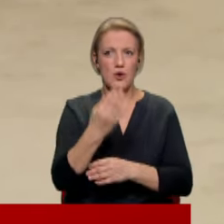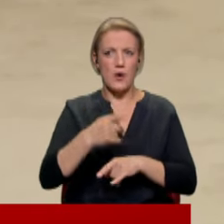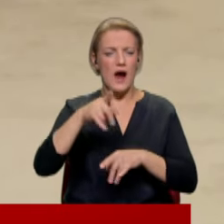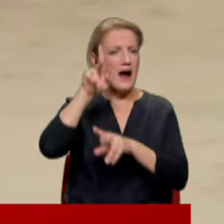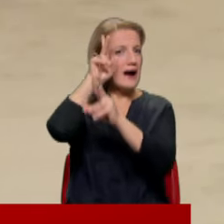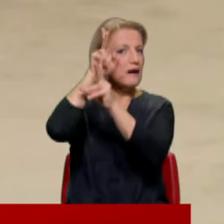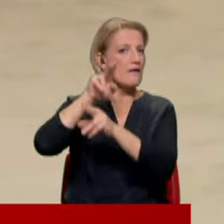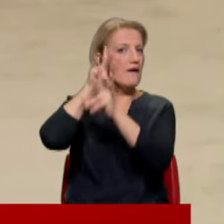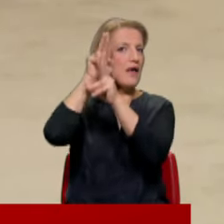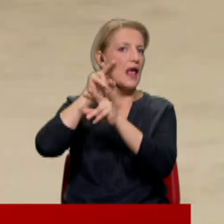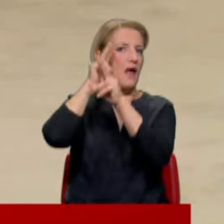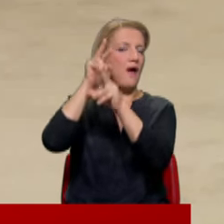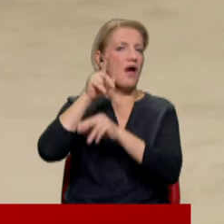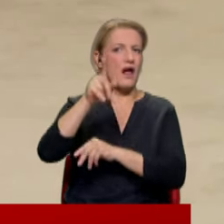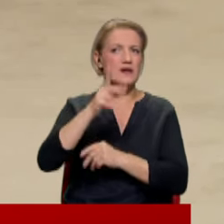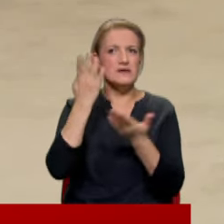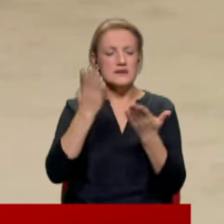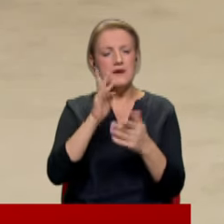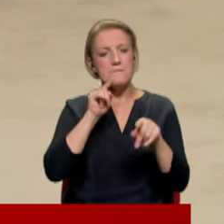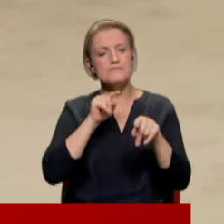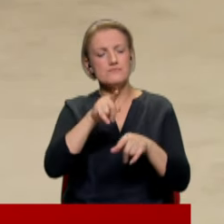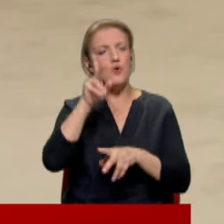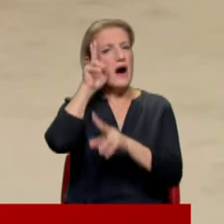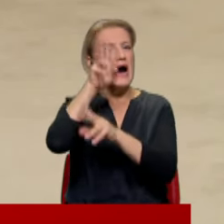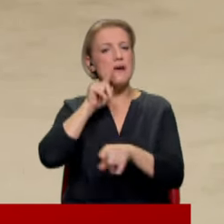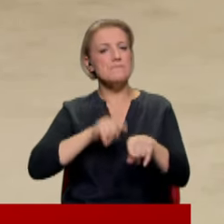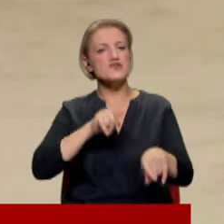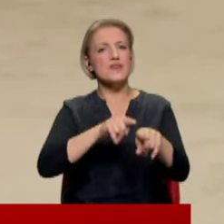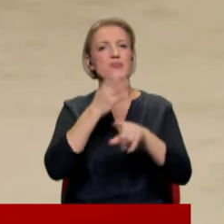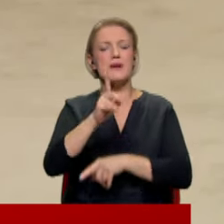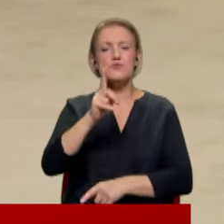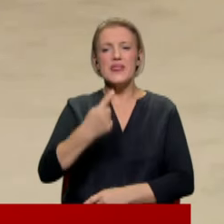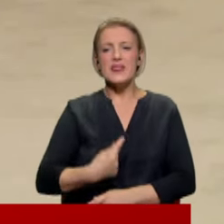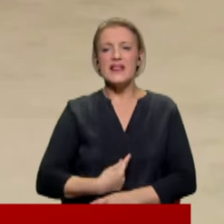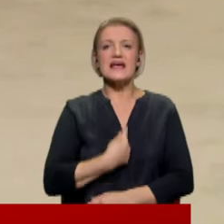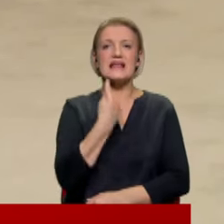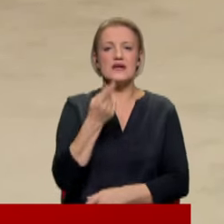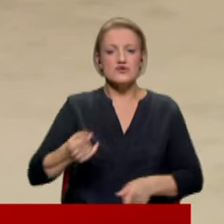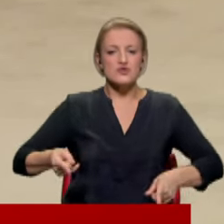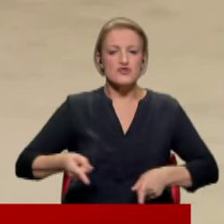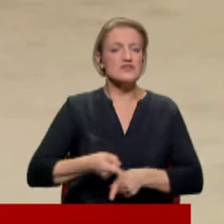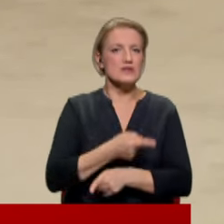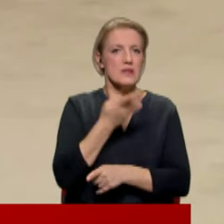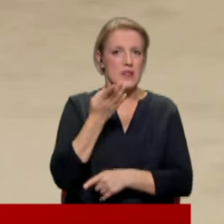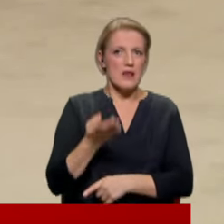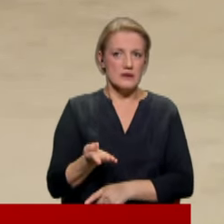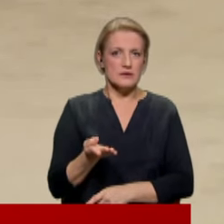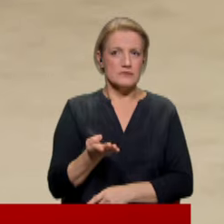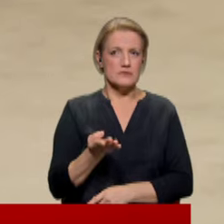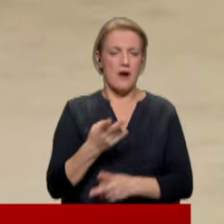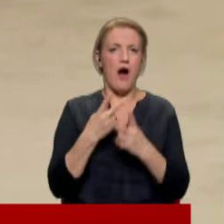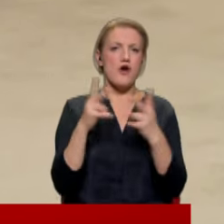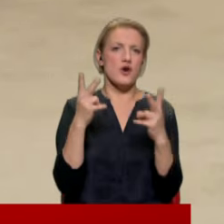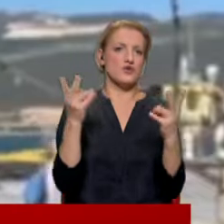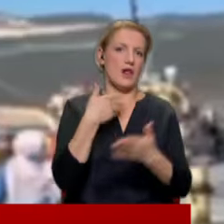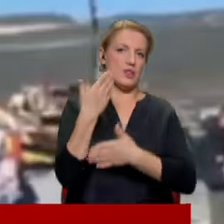Hayal kurmakta Ütopya peşinde koşmakta bu niyetlerini de çeşitli vesilelerle ifşa